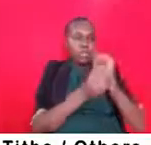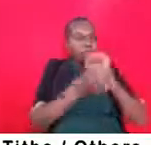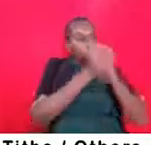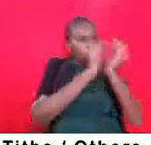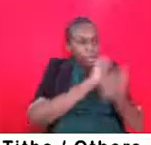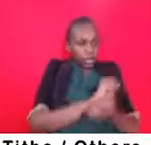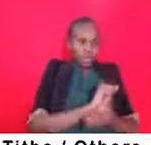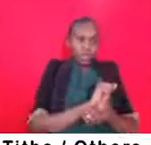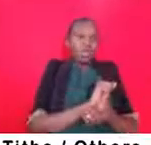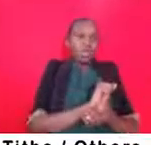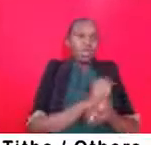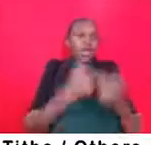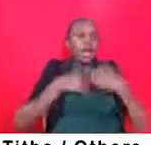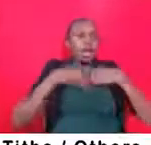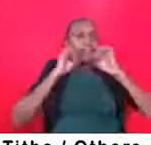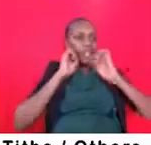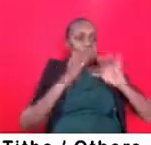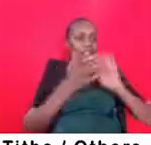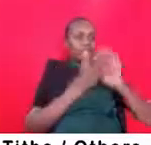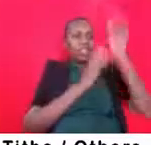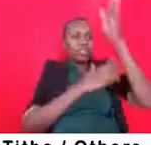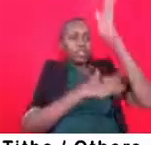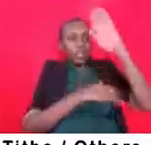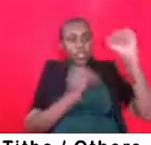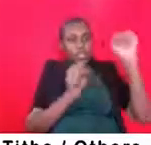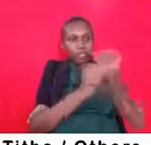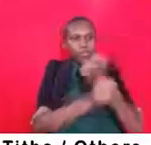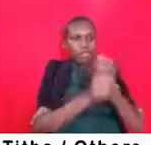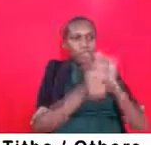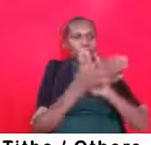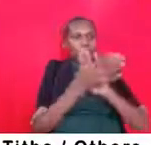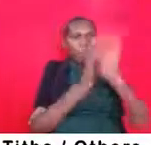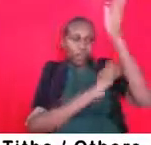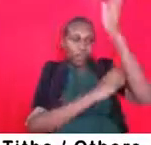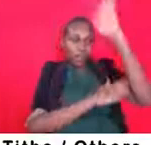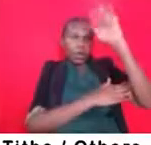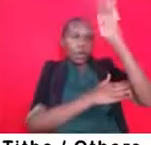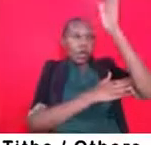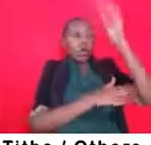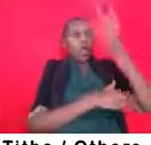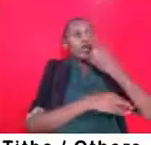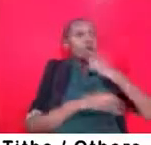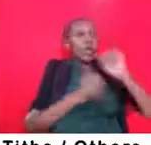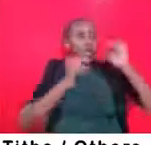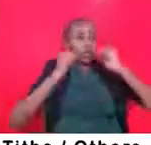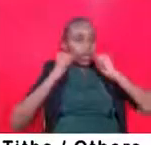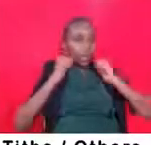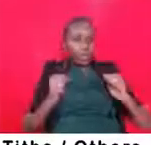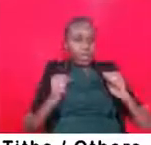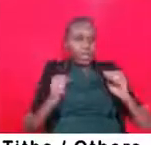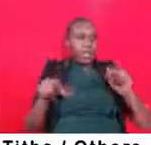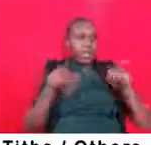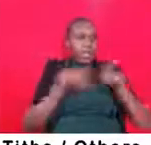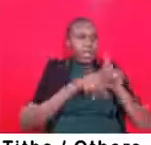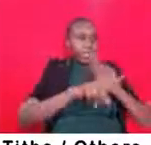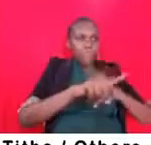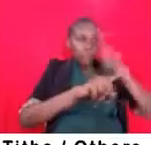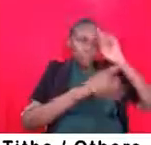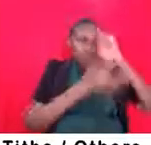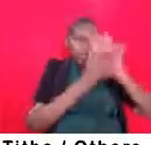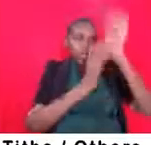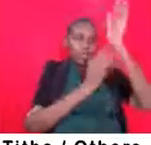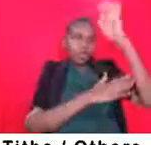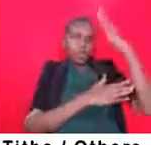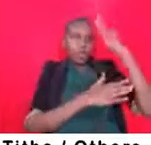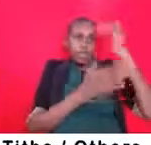kulipindua. Hakuna jambo ambalo haliwezekani kwako. Wewe ni Mungu mkuu. Na tukikuamini Baba,